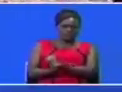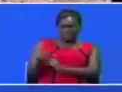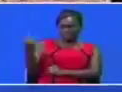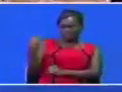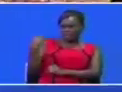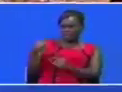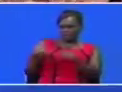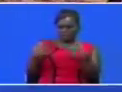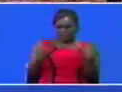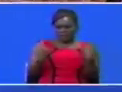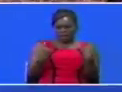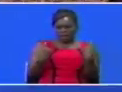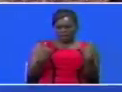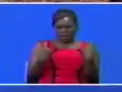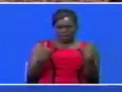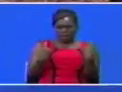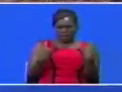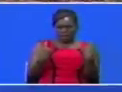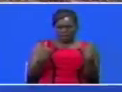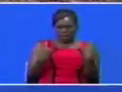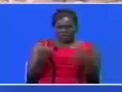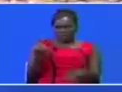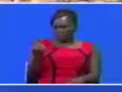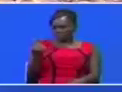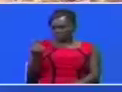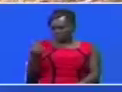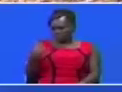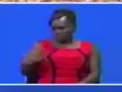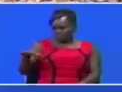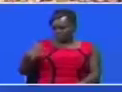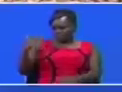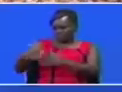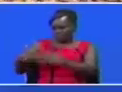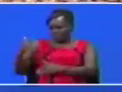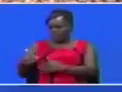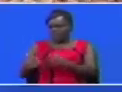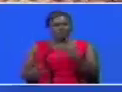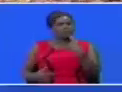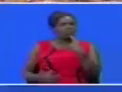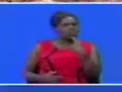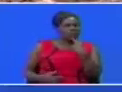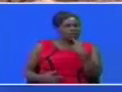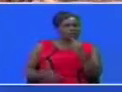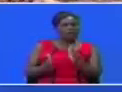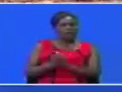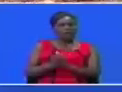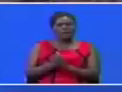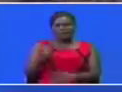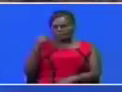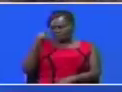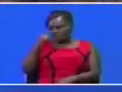hali tete katika kijiji cha Lami Nyeusi, kata ndogo ya Nasolot, kwenye mpaka wa kaunti za Turkana na Pokot